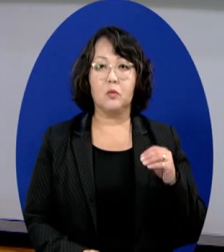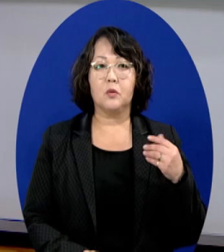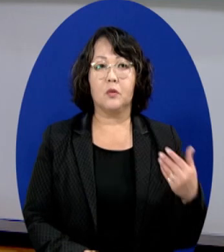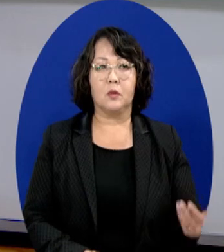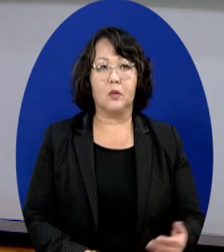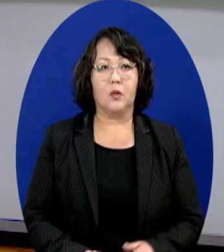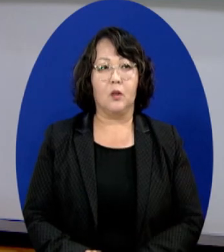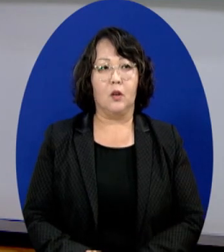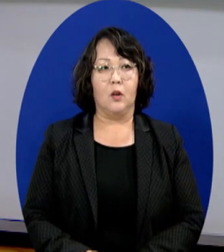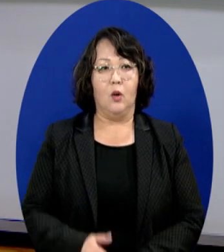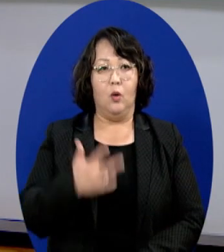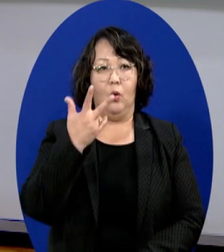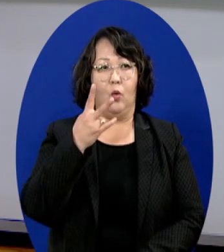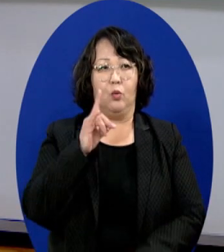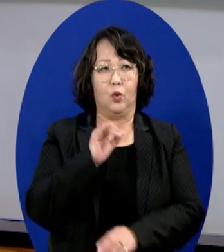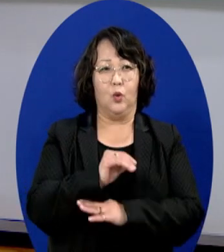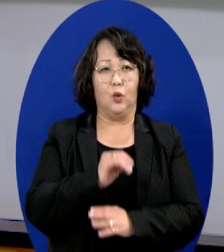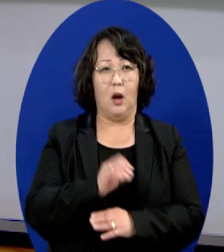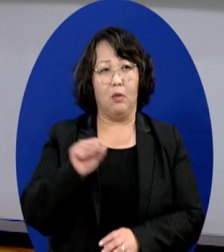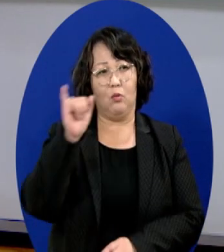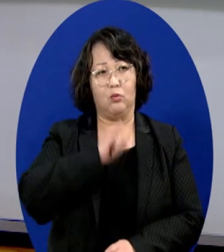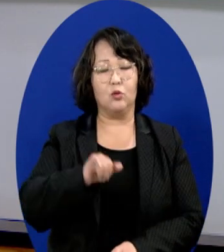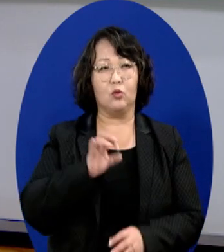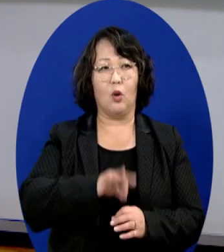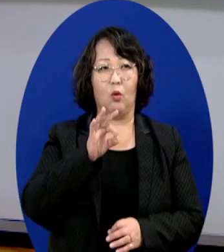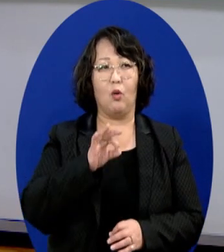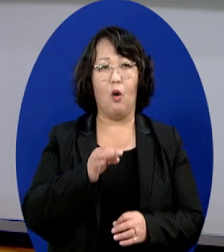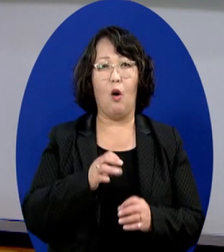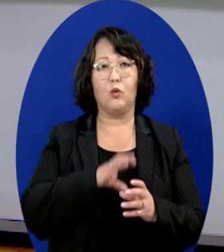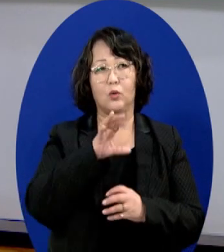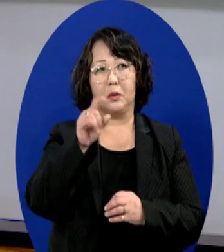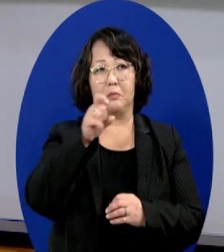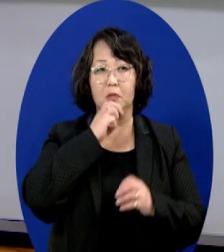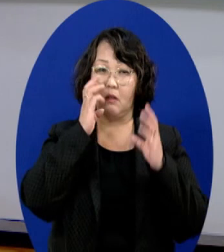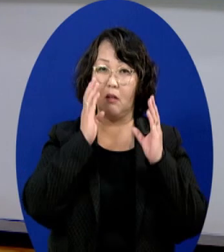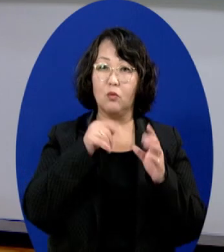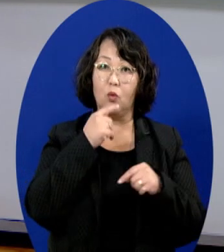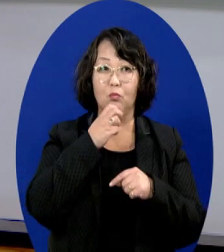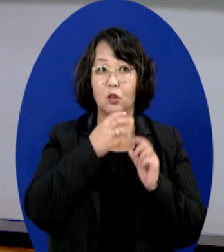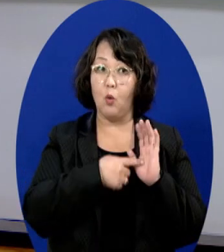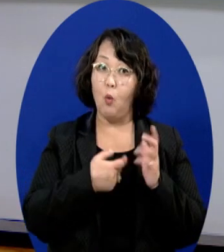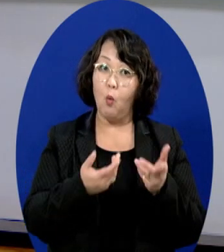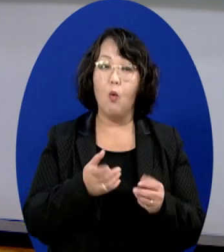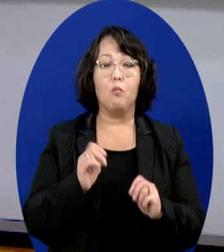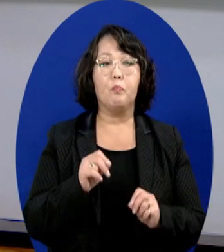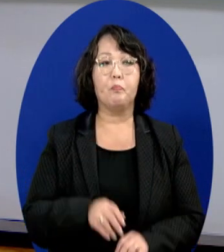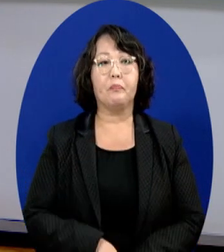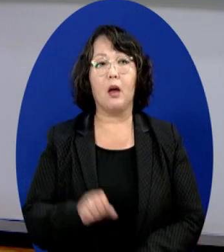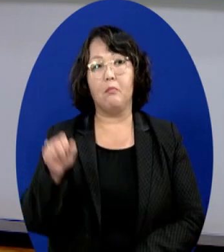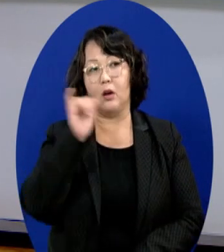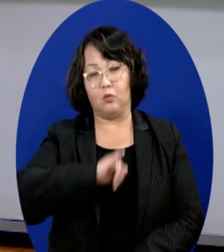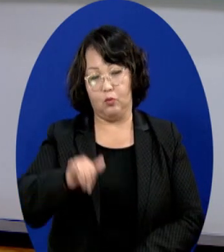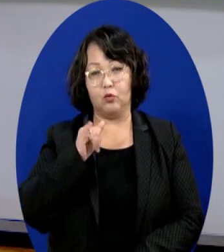3-ны өдөр болох Америкийн нэгдсэн улсын ерөнхийлөгч ээлжид сонгууль бас олон улсын хэвлэл мэдээллийн анхаарлын төвд өгч байгаа. Эндээс мэдээлэл эхлэх үү. За тэгэхээр Америкийн нэгдсэн